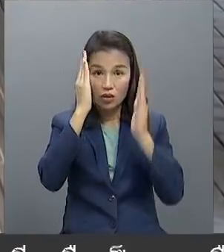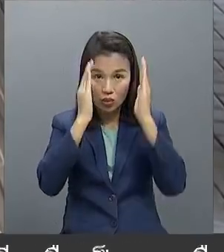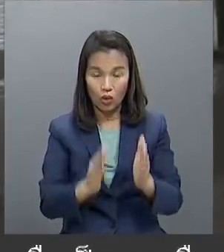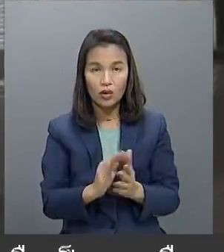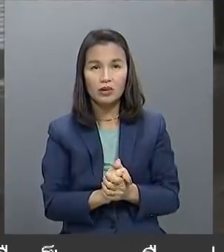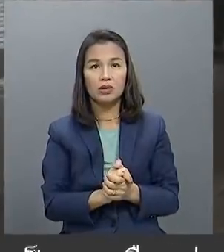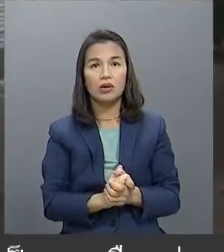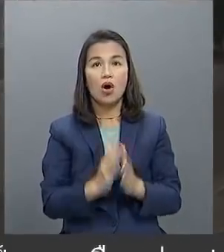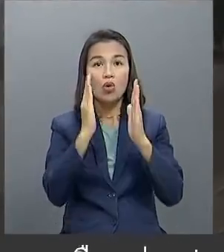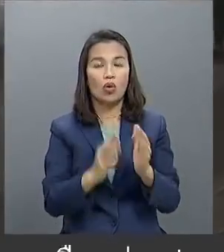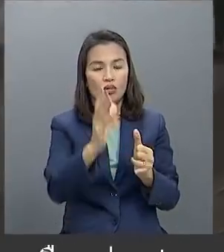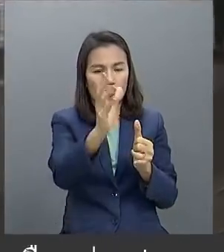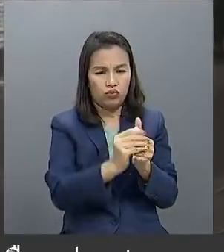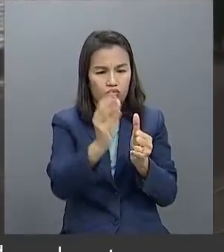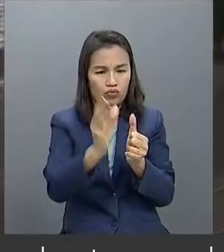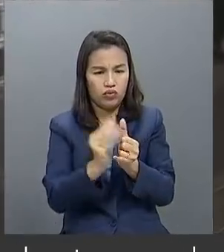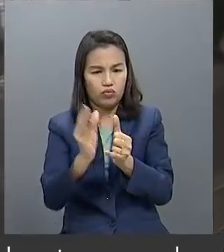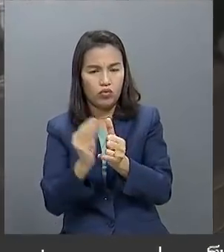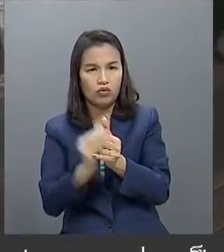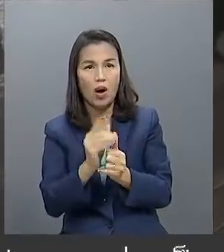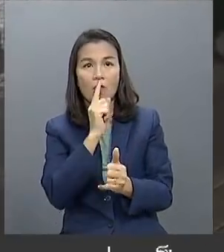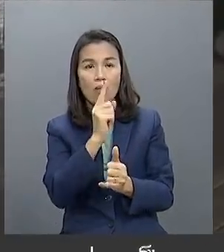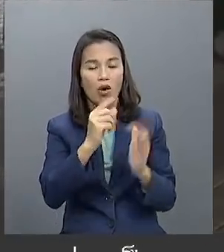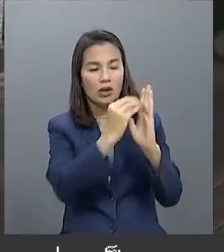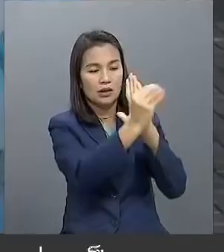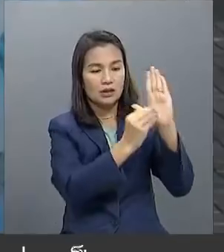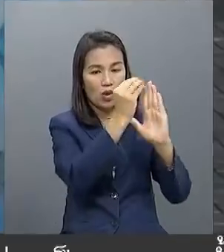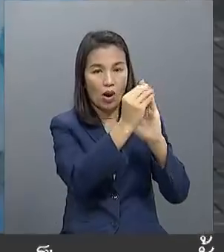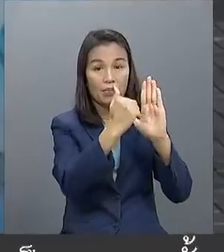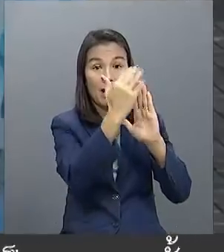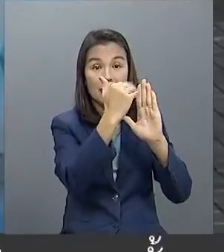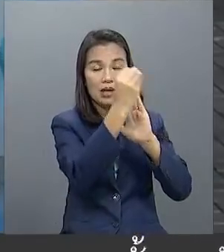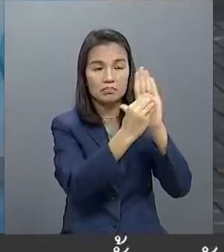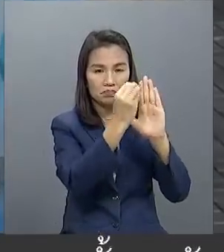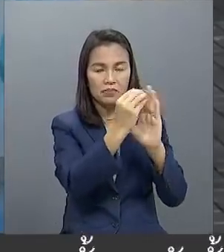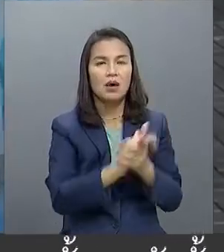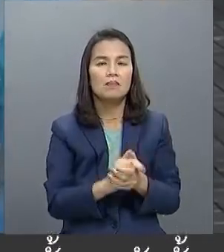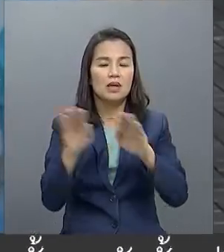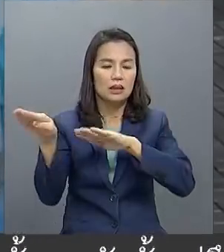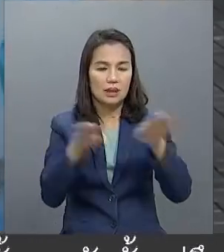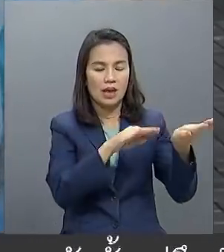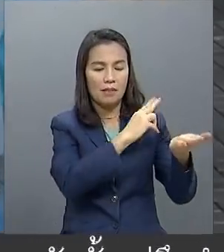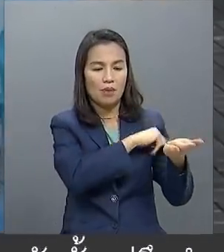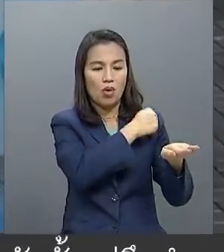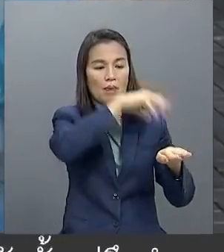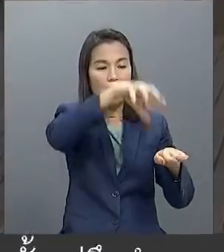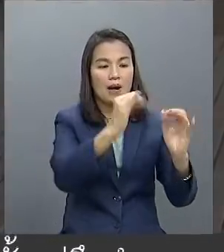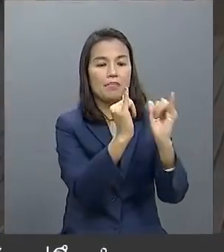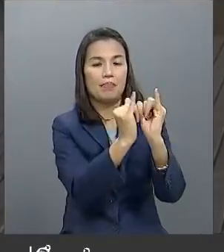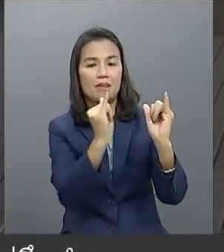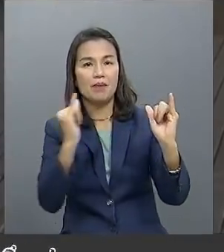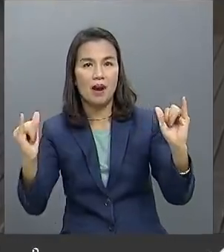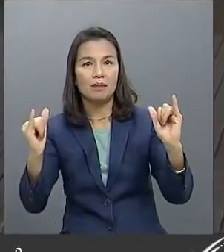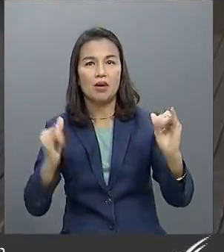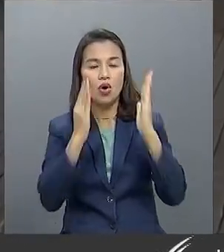เพิ่มขึ้นต่อเนื่องก็ทำให้ขนาดนี้เกือบทุกจังหวัดในภาคเหนือมีการจัดเรียนโรงพยาบาลสนามพร้อมทั้งบุคลากรทางการ